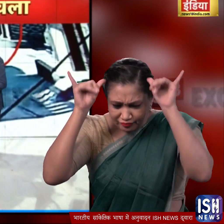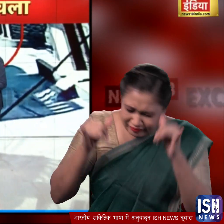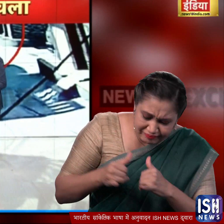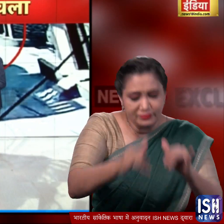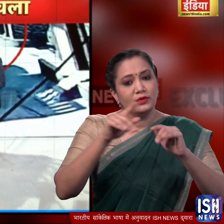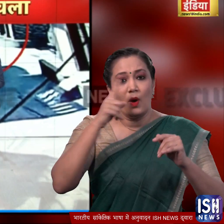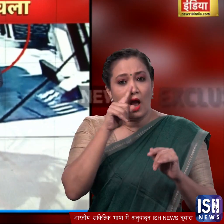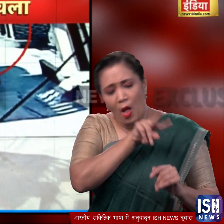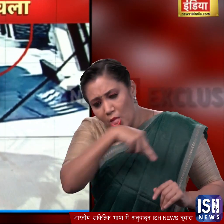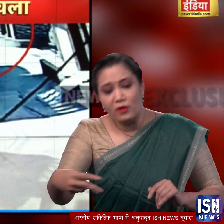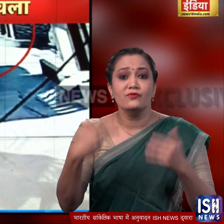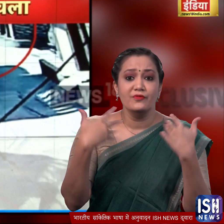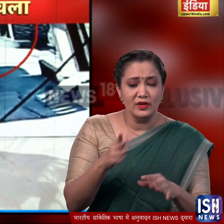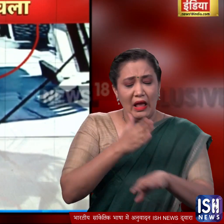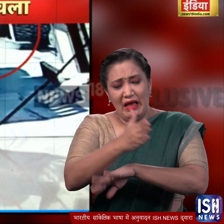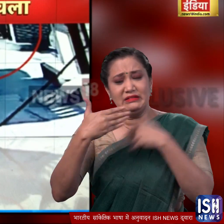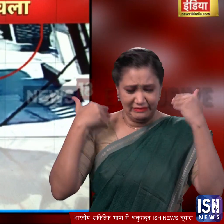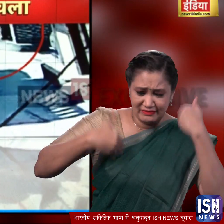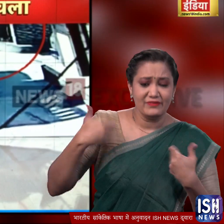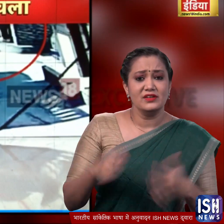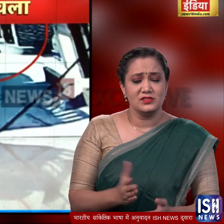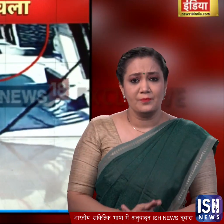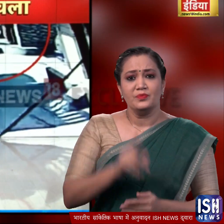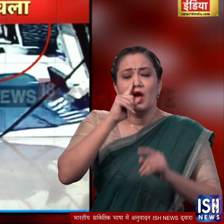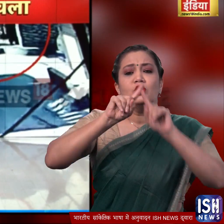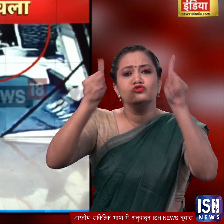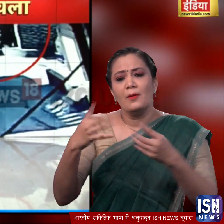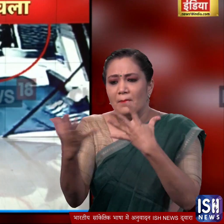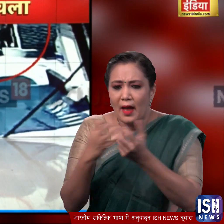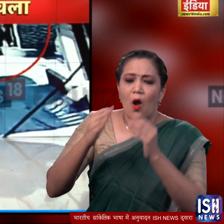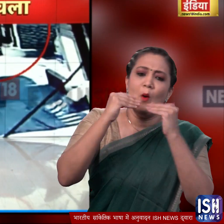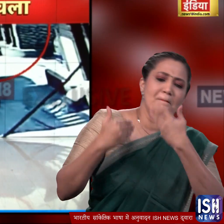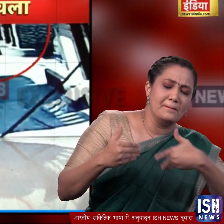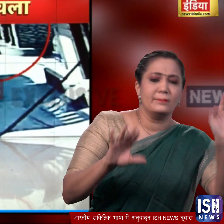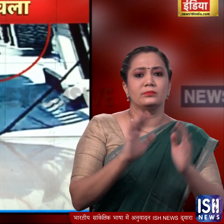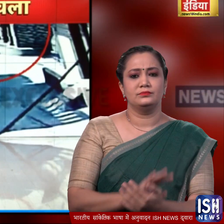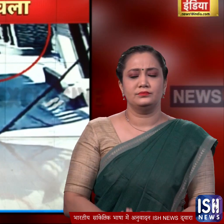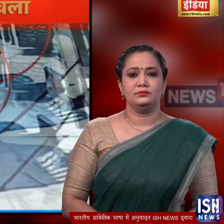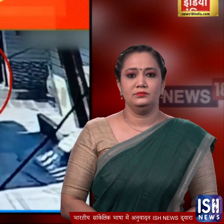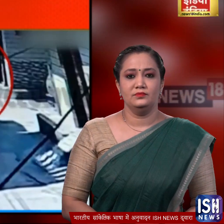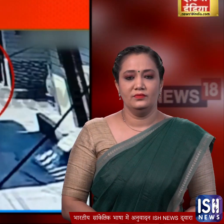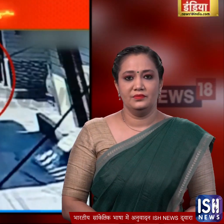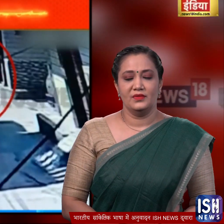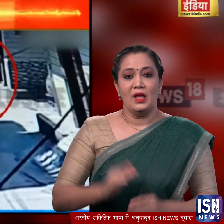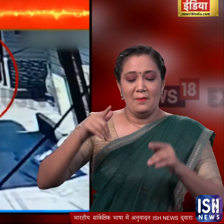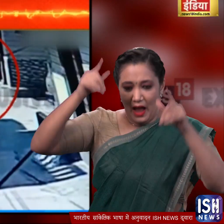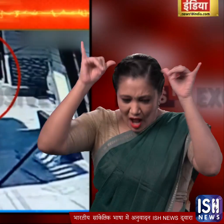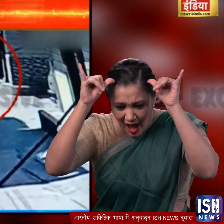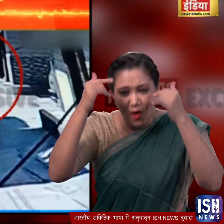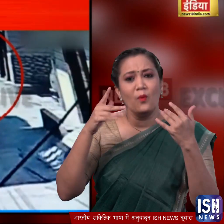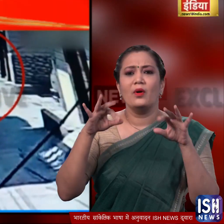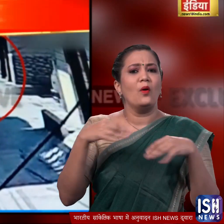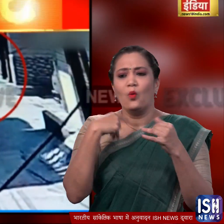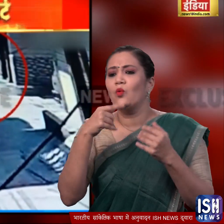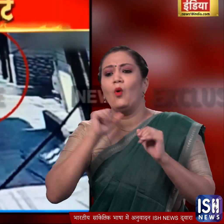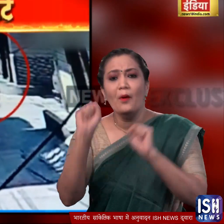एक महिला को रौंद कर घायल कर दिया। बताया गया कि महिला दुकान से सामान लेकर अपने घर लौट रही थी, जिसे पीछे से आई